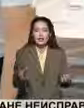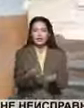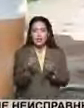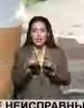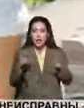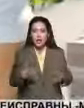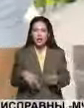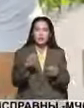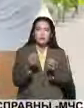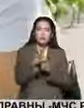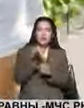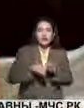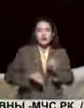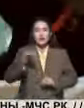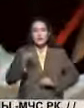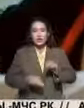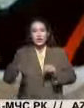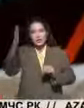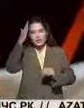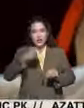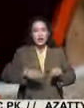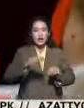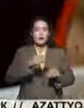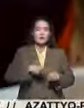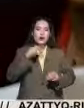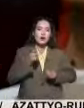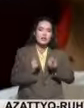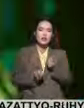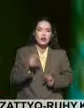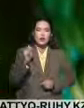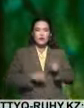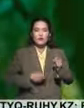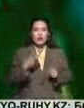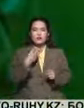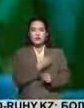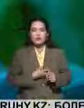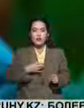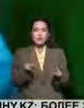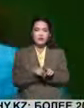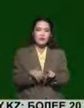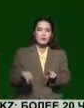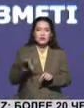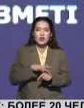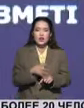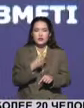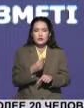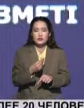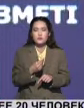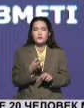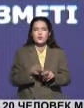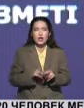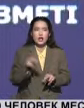мощностью 15 тысяч тонн. Аким области также отметил реализацию одной из важных инициатив из города в село. Этот